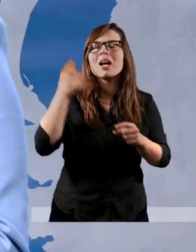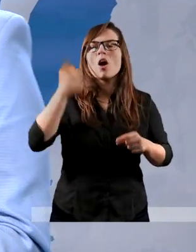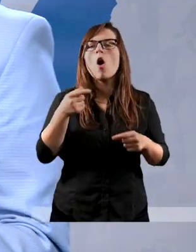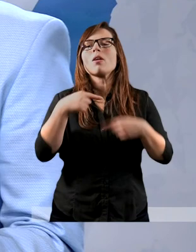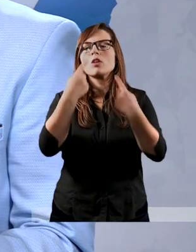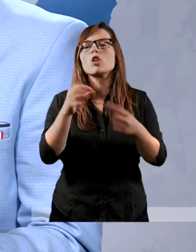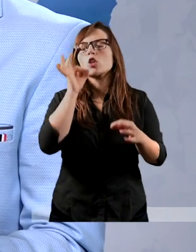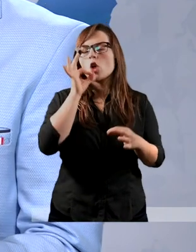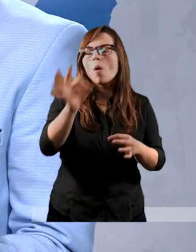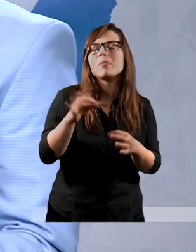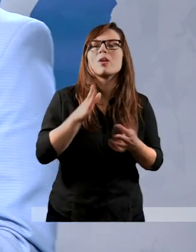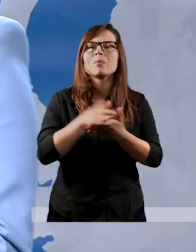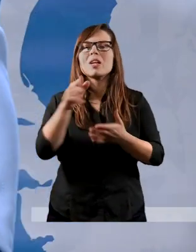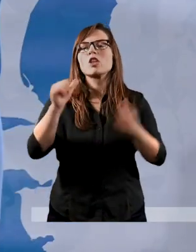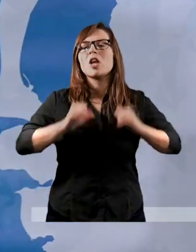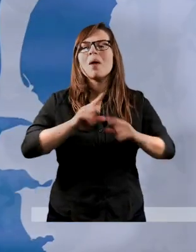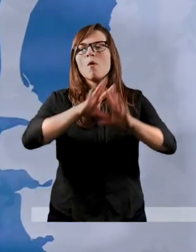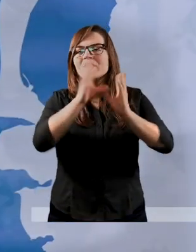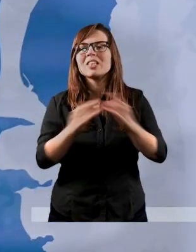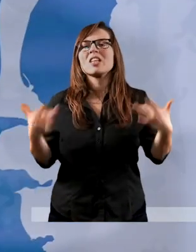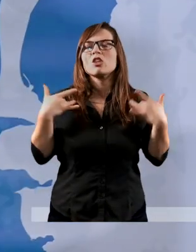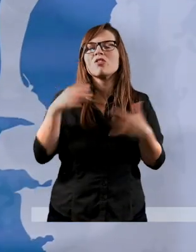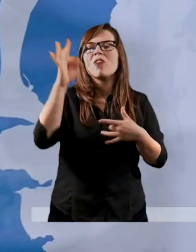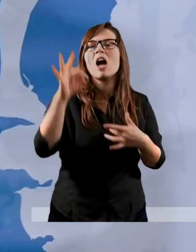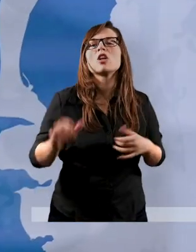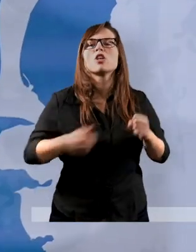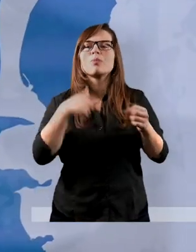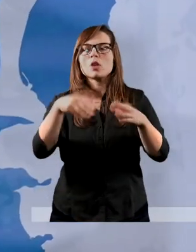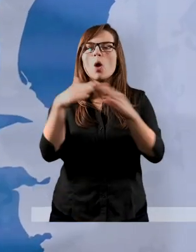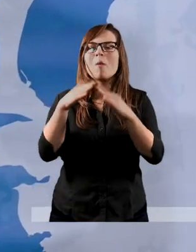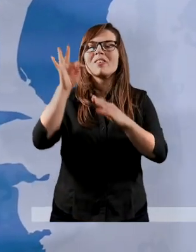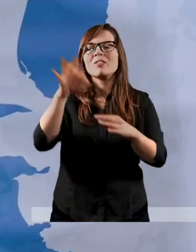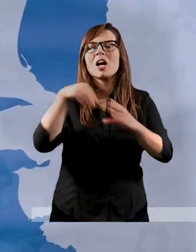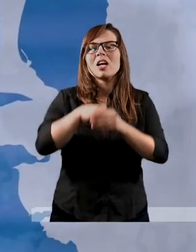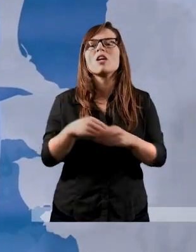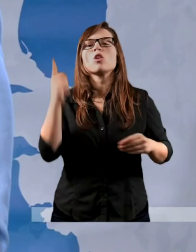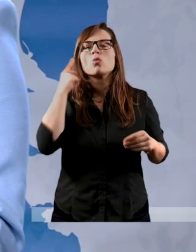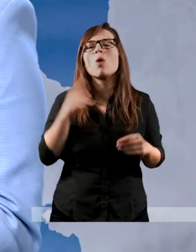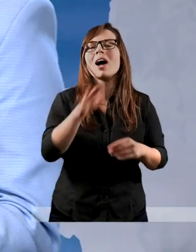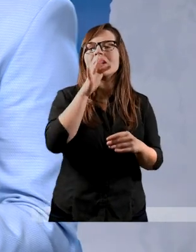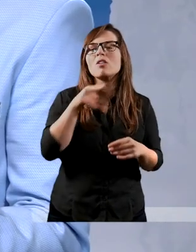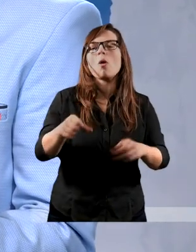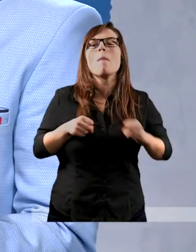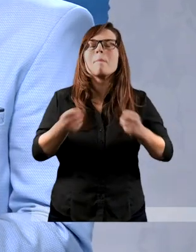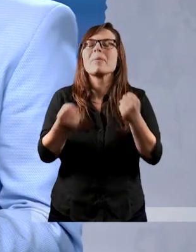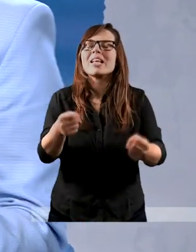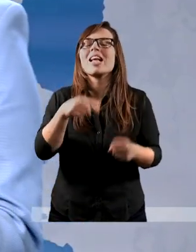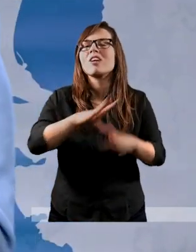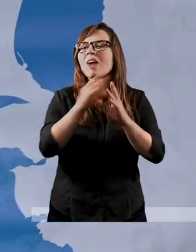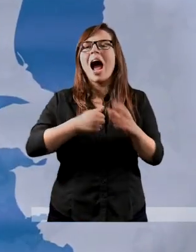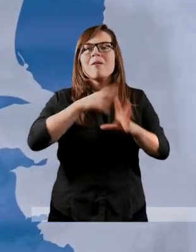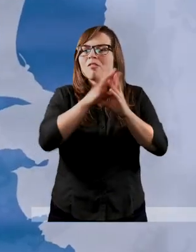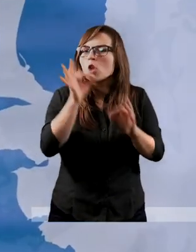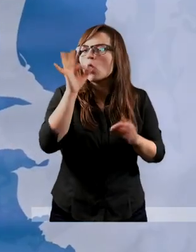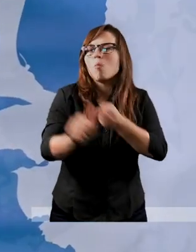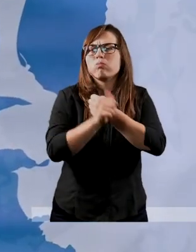wypełniać, Tobie, Twym synom i wnukom po wszystkie dni życia Twego, byś długo mógł żyć. Słuchaj Izraelu i pilnie tego przestrzegaj, aby Ci się